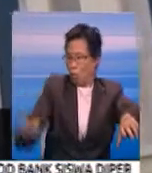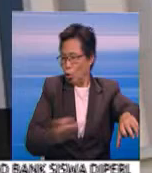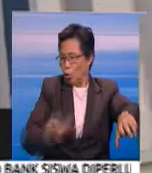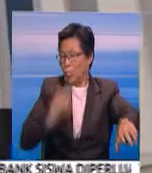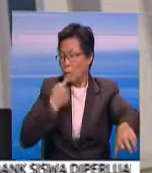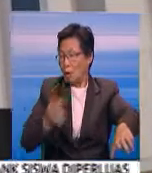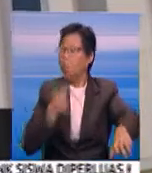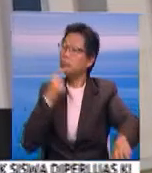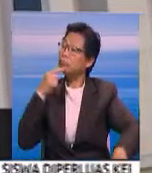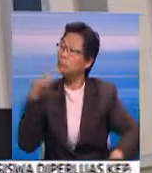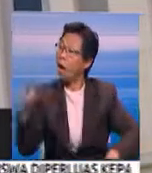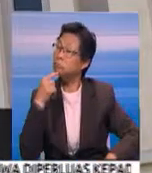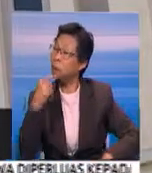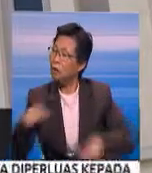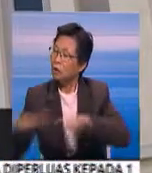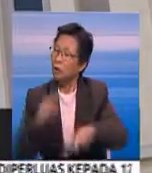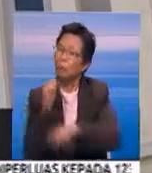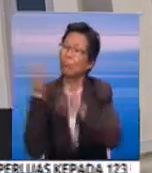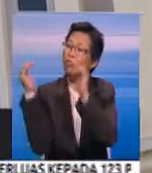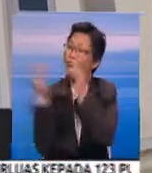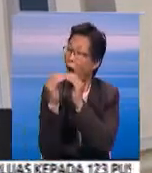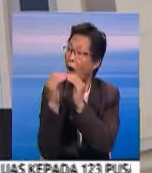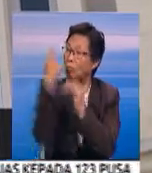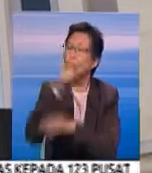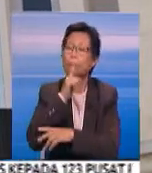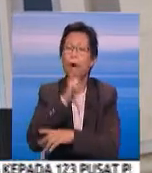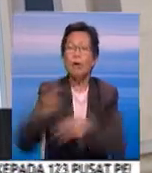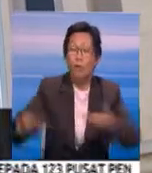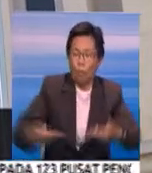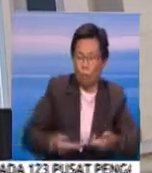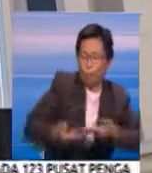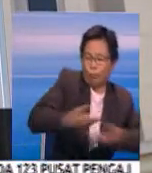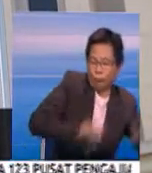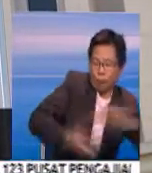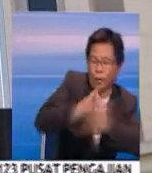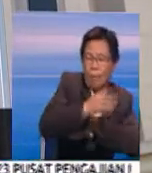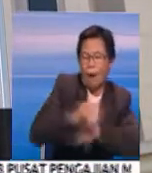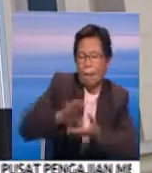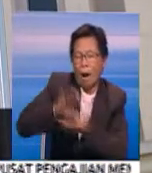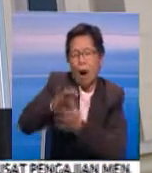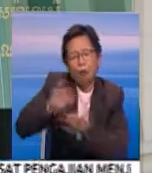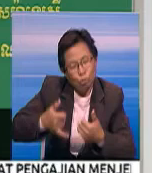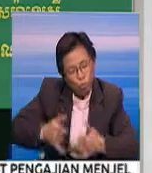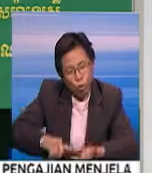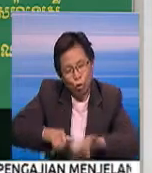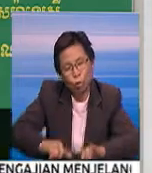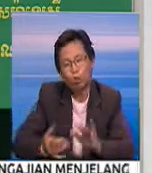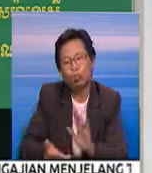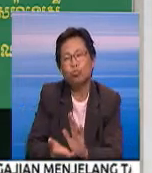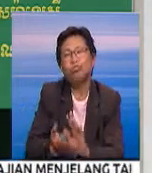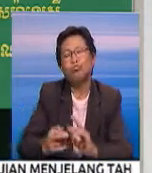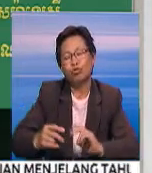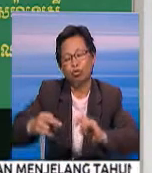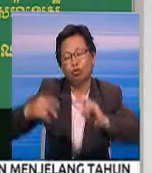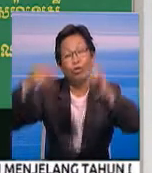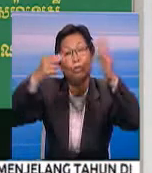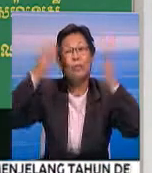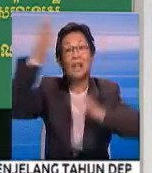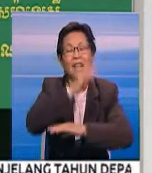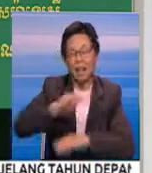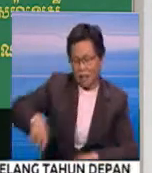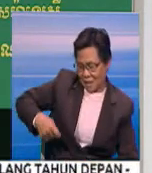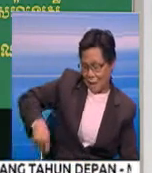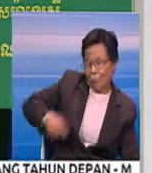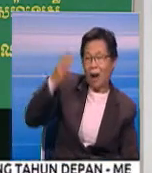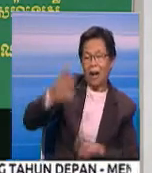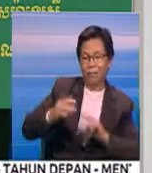untuk mengambil tindakan sewajarnya dalam memastikan hubungan dagang dan pelaburan dapat terus dipertingkat. Malaysia dan Kemboja